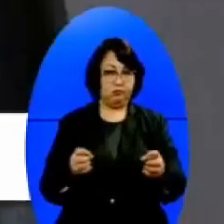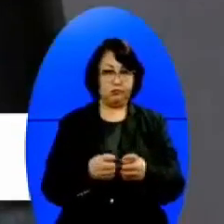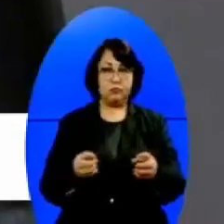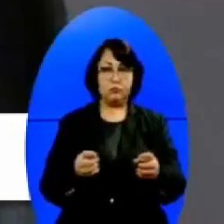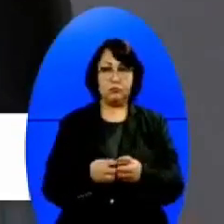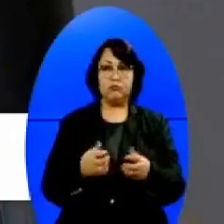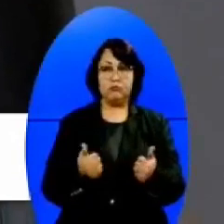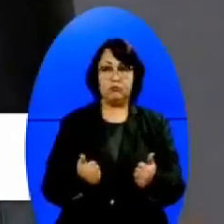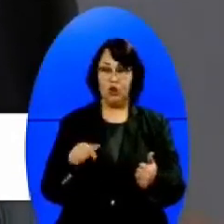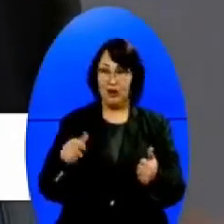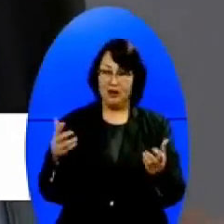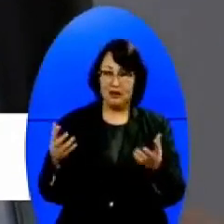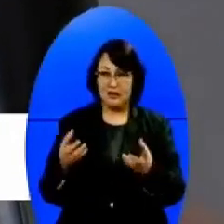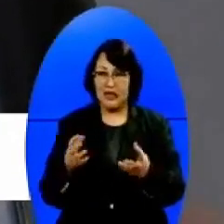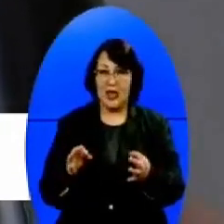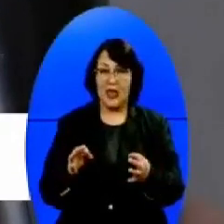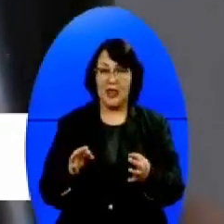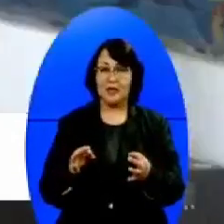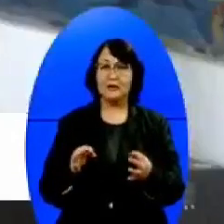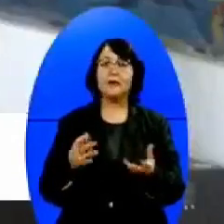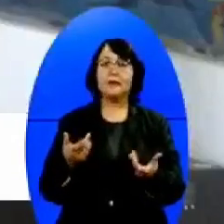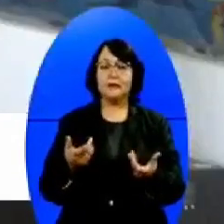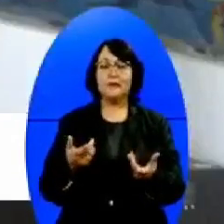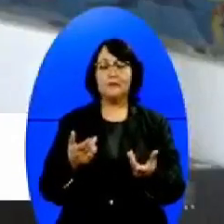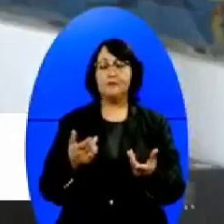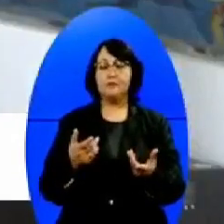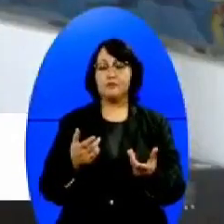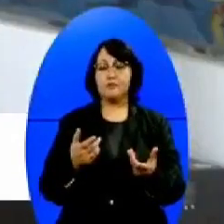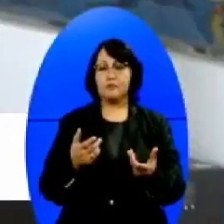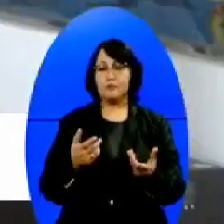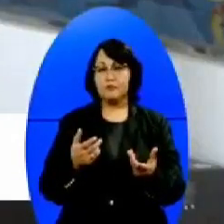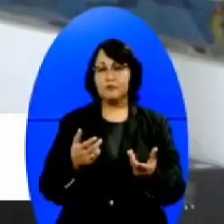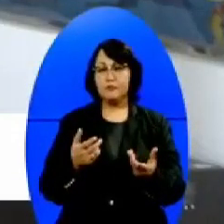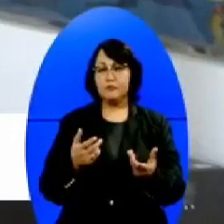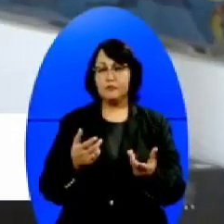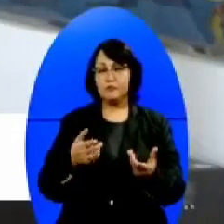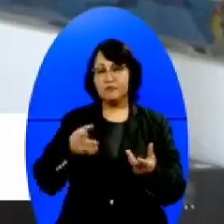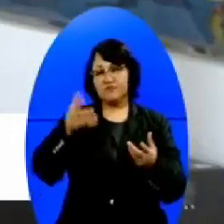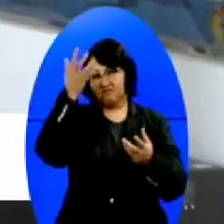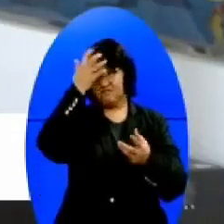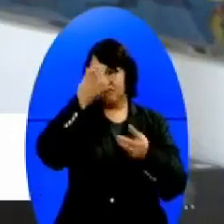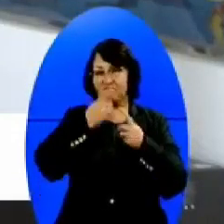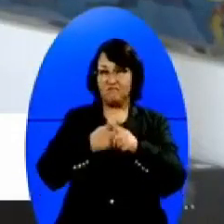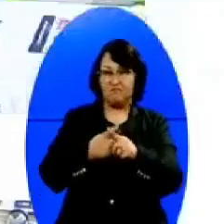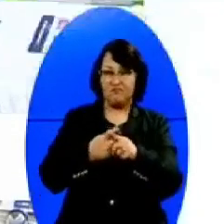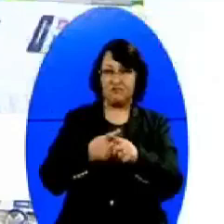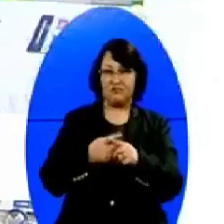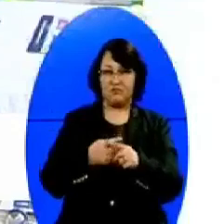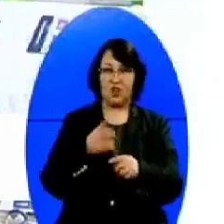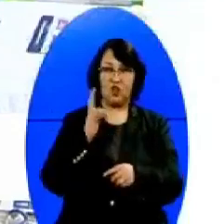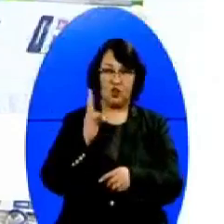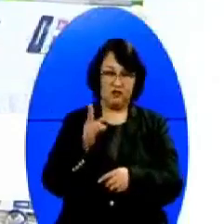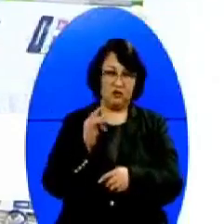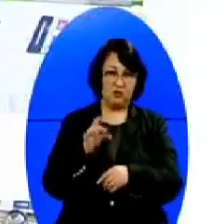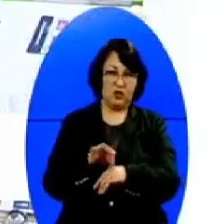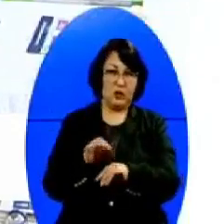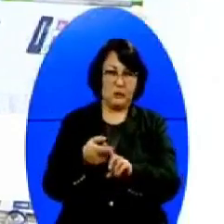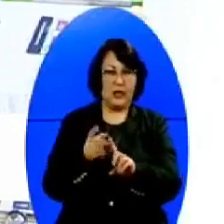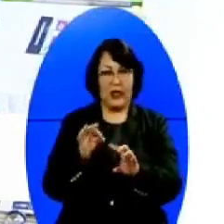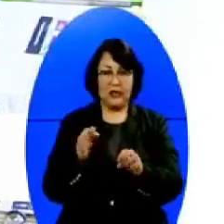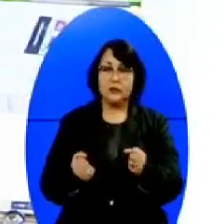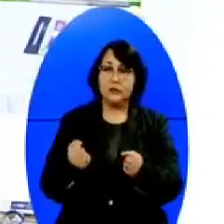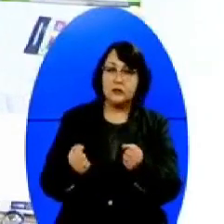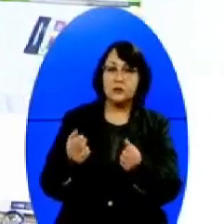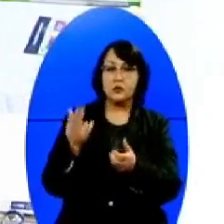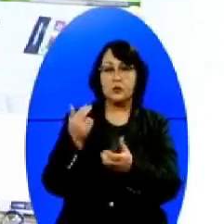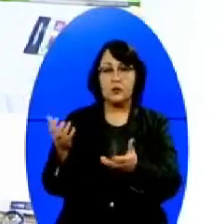байсан. Ердийнхөөс одоо цус цуглуулалт буурсан тодорхой хэмжээний одоо арга хэмжээнуудыг бол хэрэгжүүлсэн. Цус хэлбэлт судлалын үндэсний төвөөр